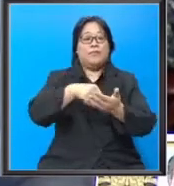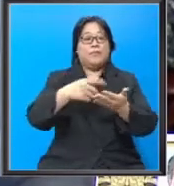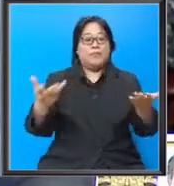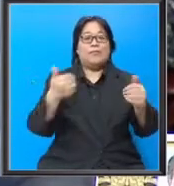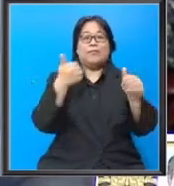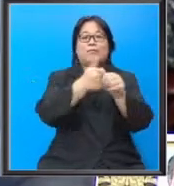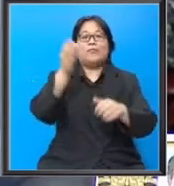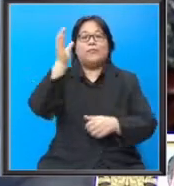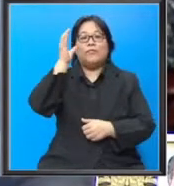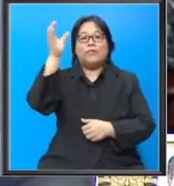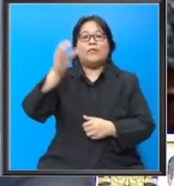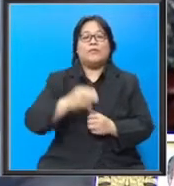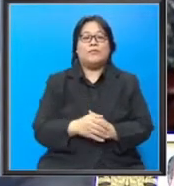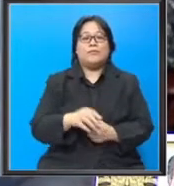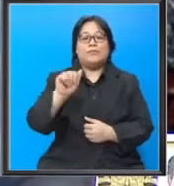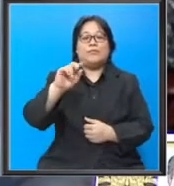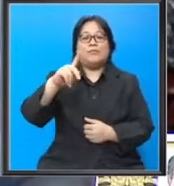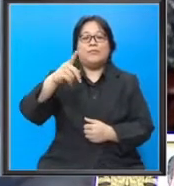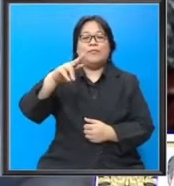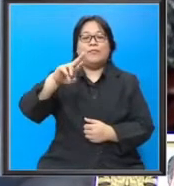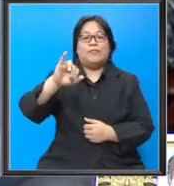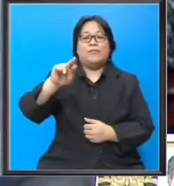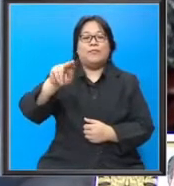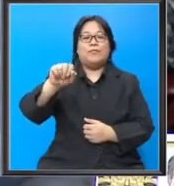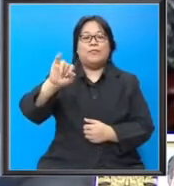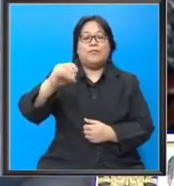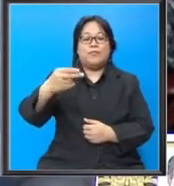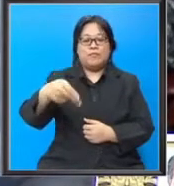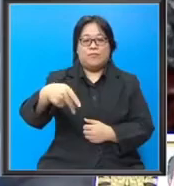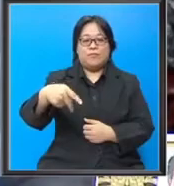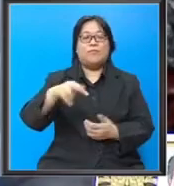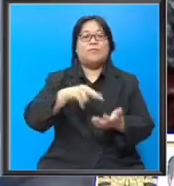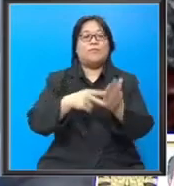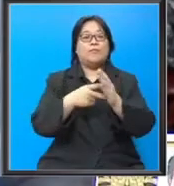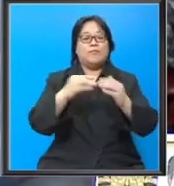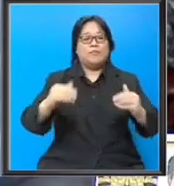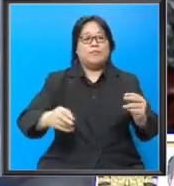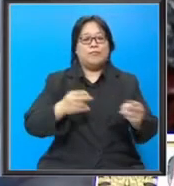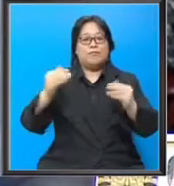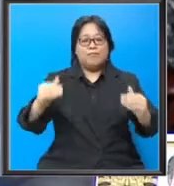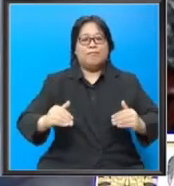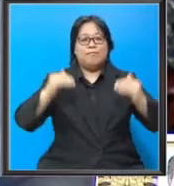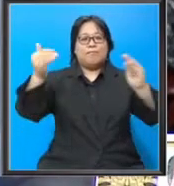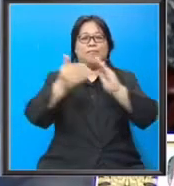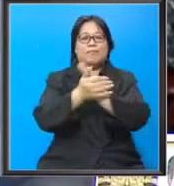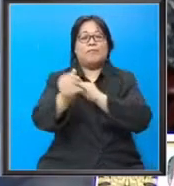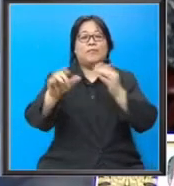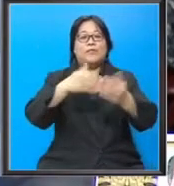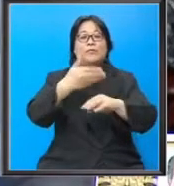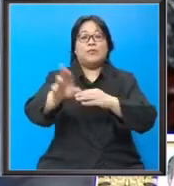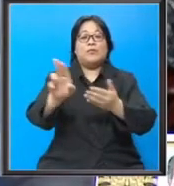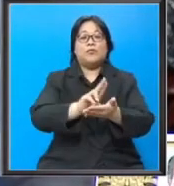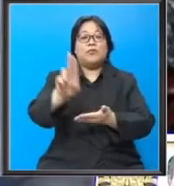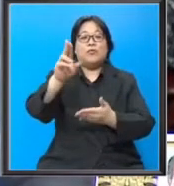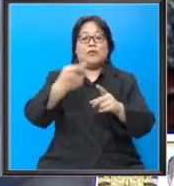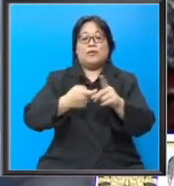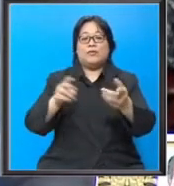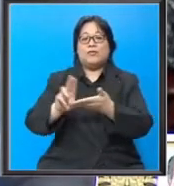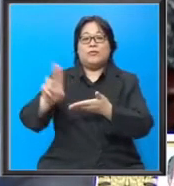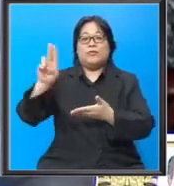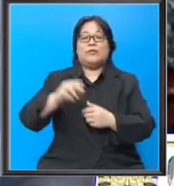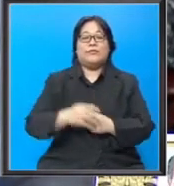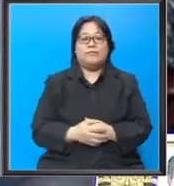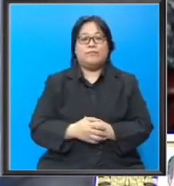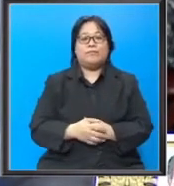berdasarkan konsep atau prinsip gimana use meningkatkan kompetensi graduan yang dikeluarkan oleh oleh indopasti